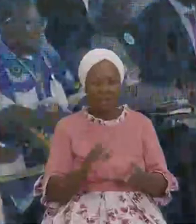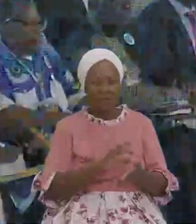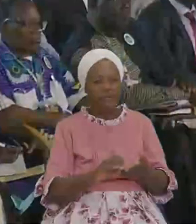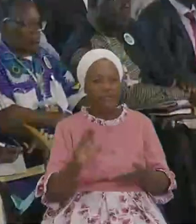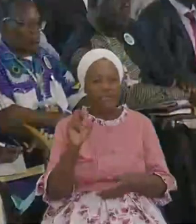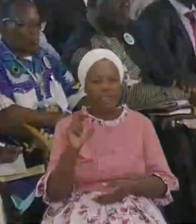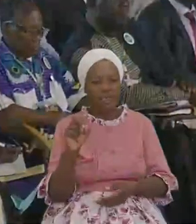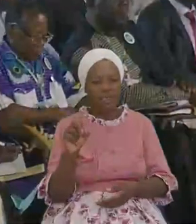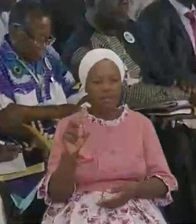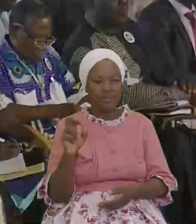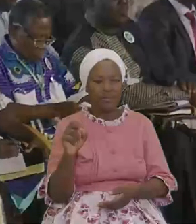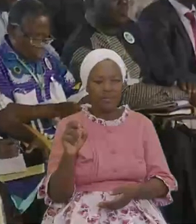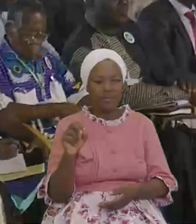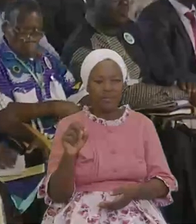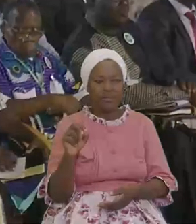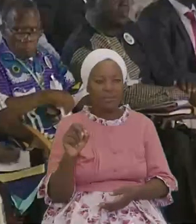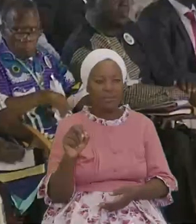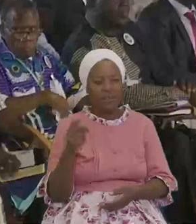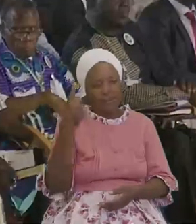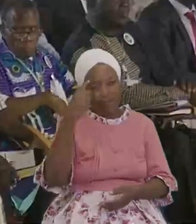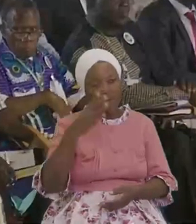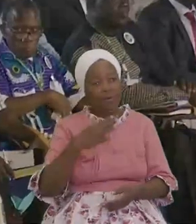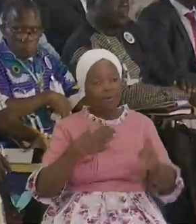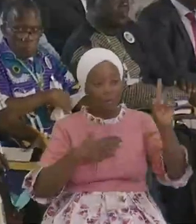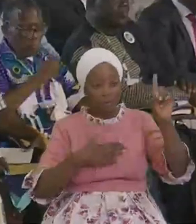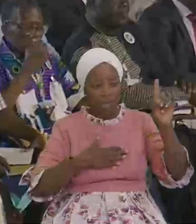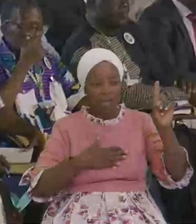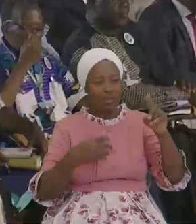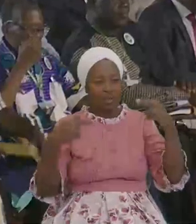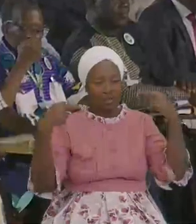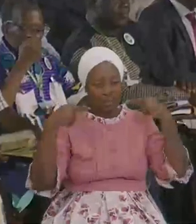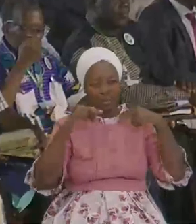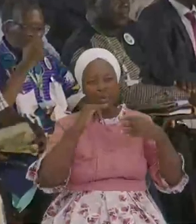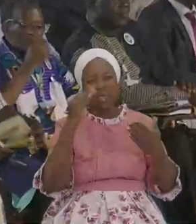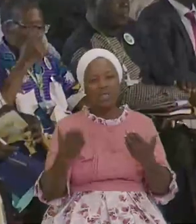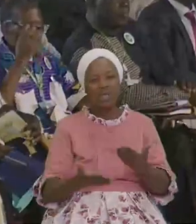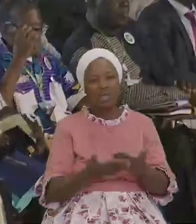Verset 30. Car mon joug est doux.